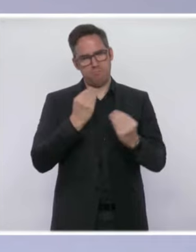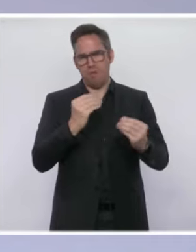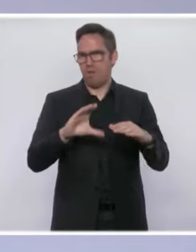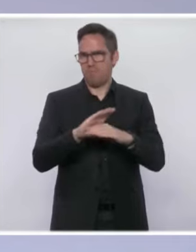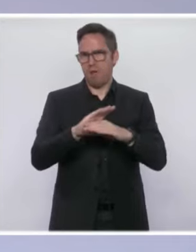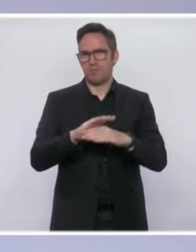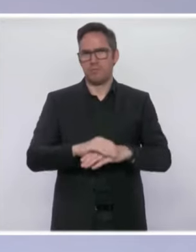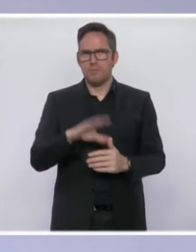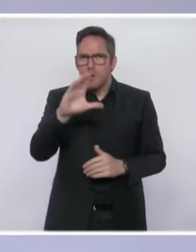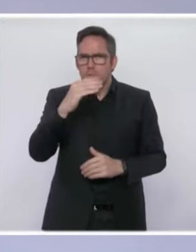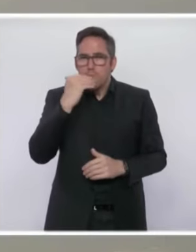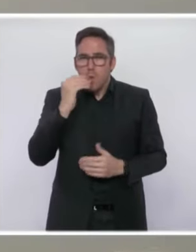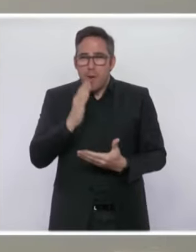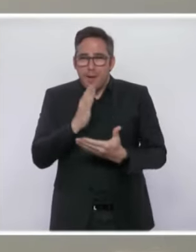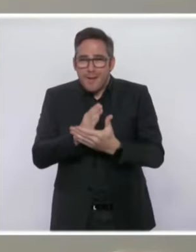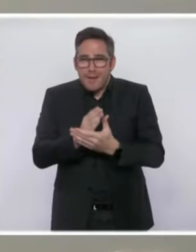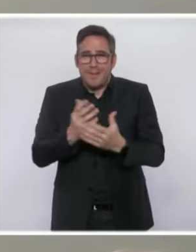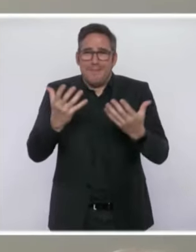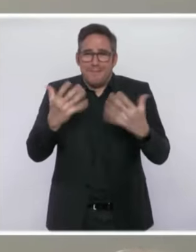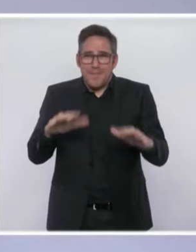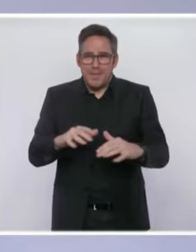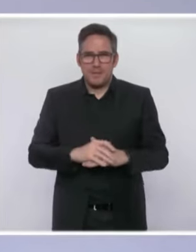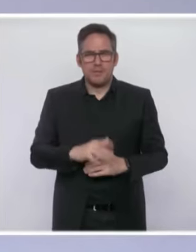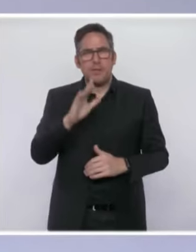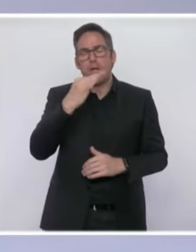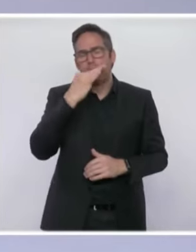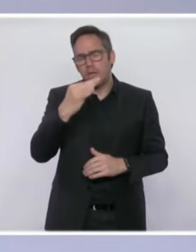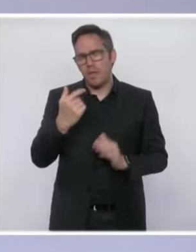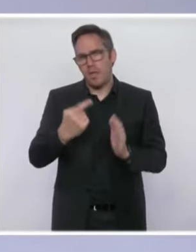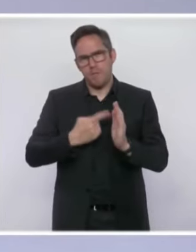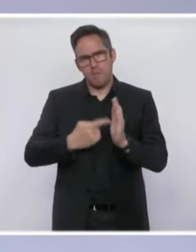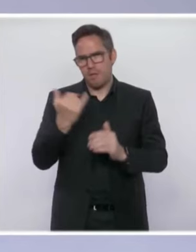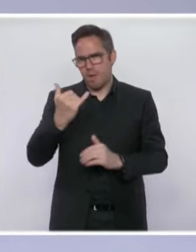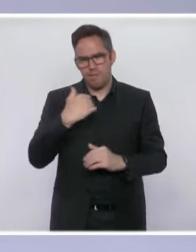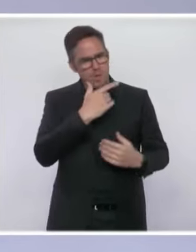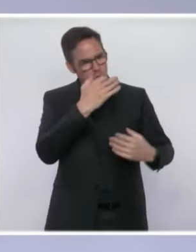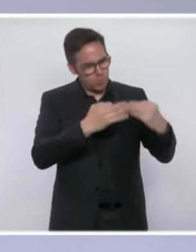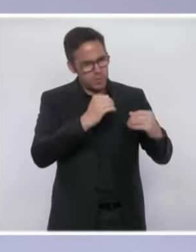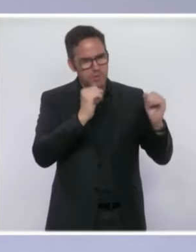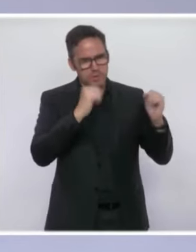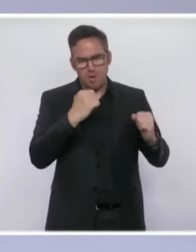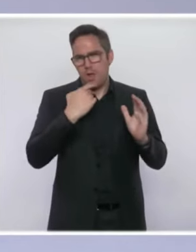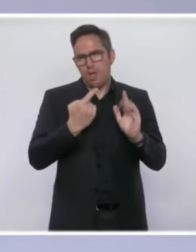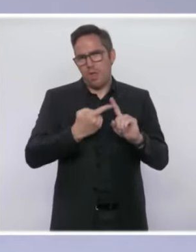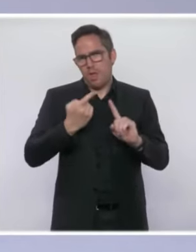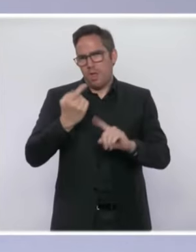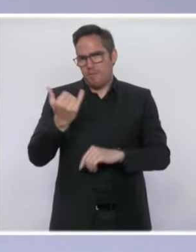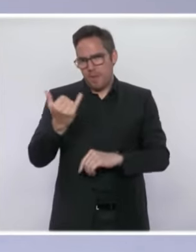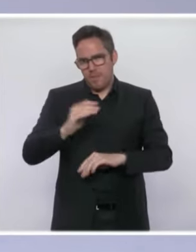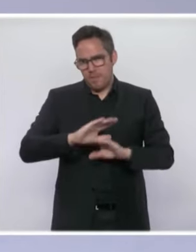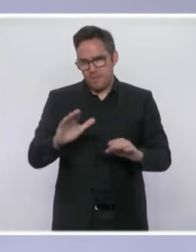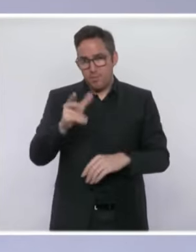qu'il n'aurait pas fallu attendre la fin du cours ? Je vous ai dit que ça a été fait en conformité avec l'accord du parquet, etc. Je ne reviendrai pas dans les détails, mais vous avez vraiment compris.